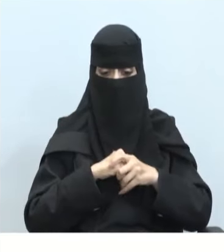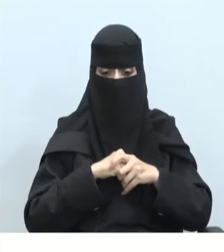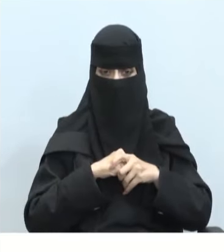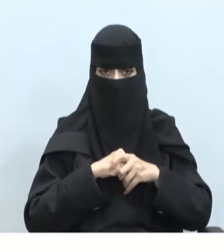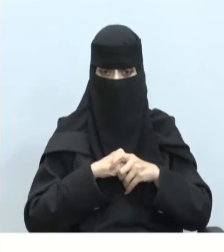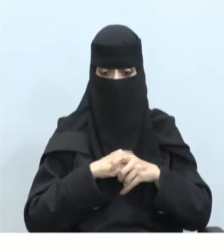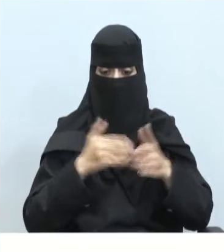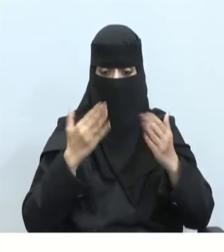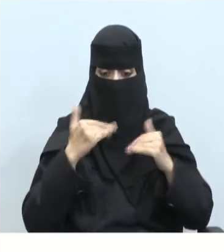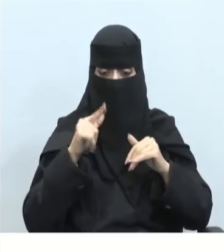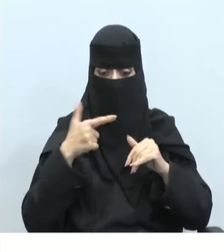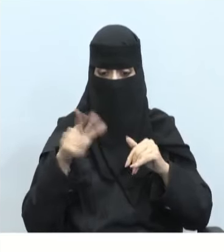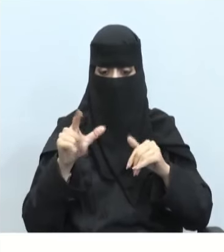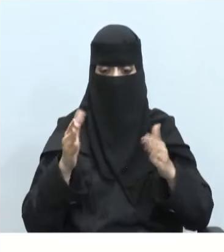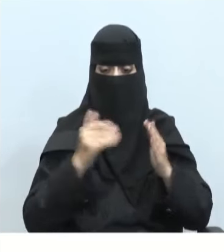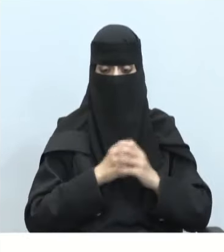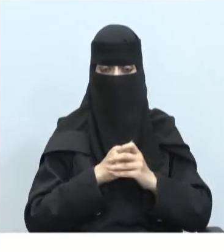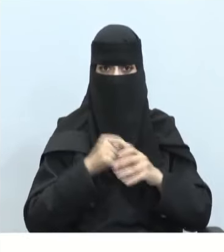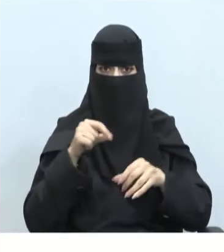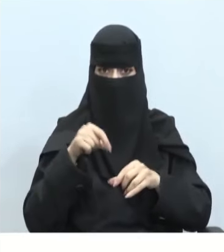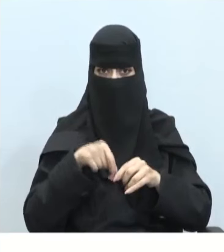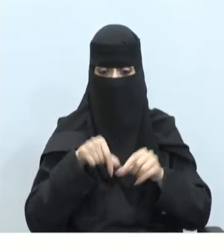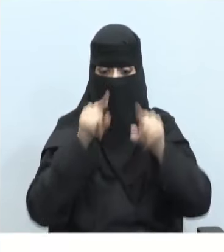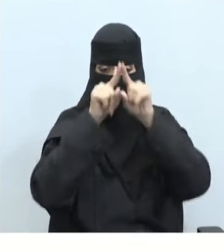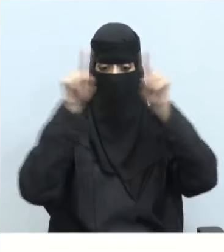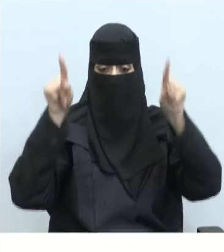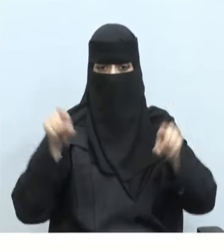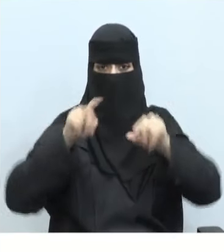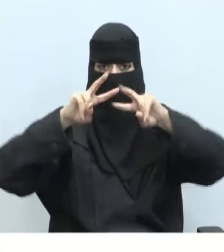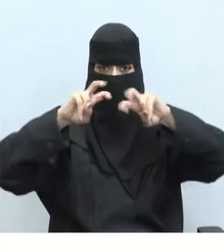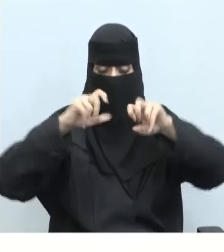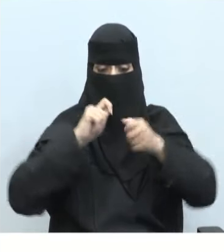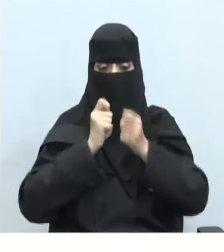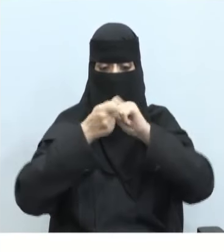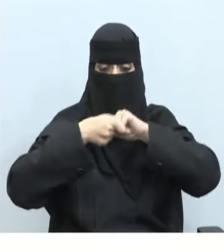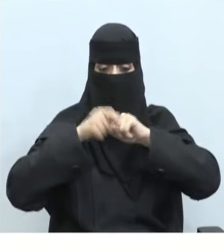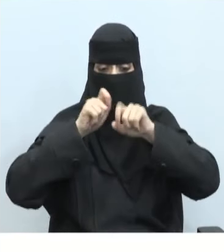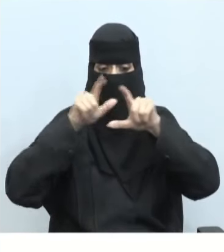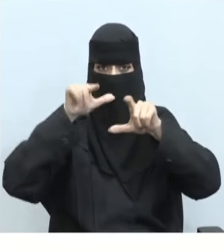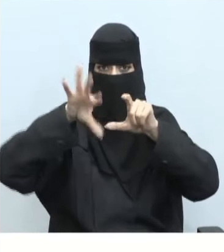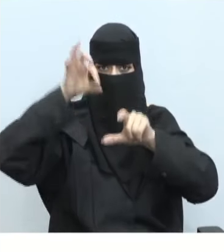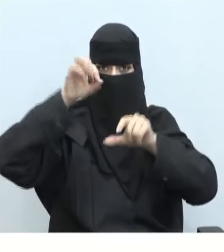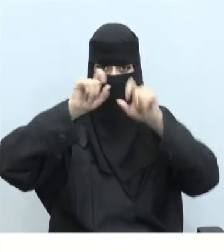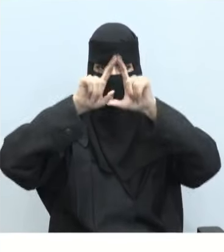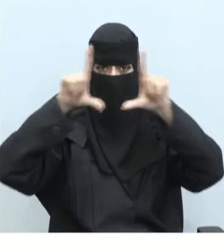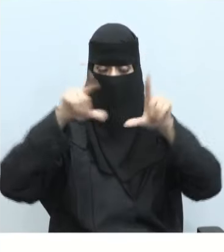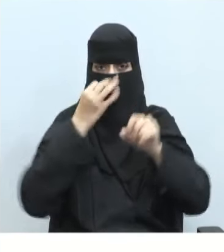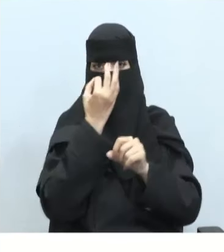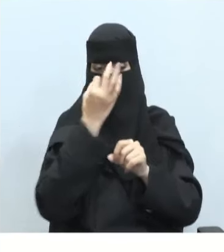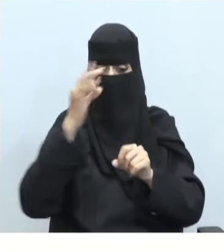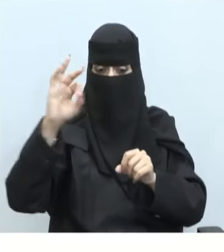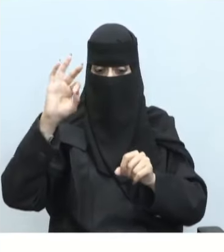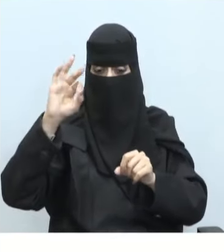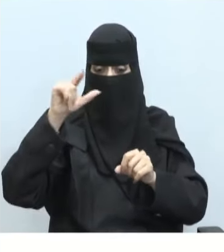صحيحه احسنتم العباره صحيحه في نافذه بحث واستبدال يظهر الخيار استبدال